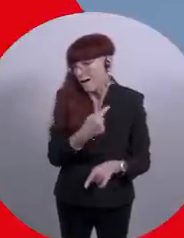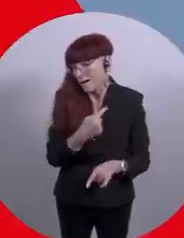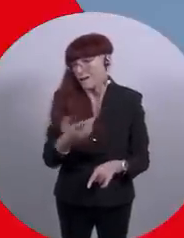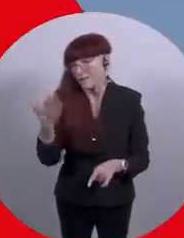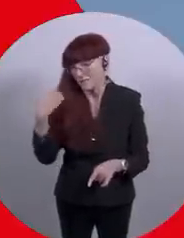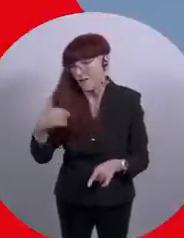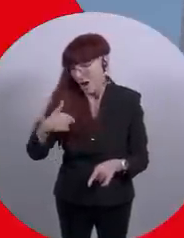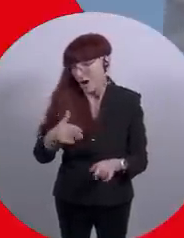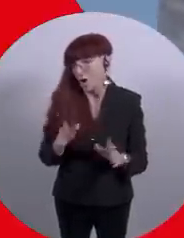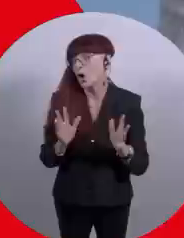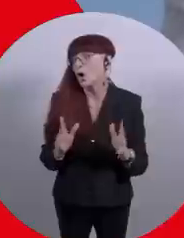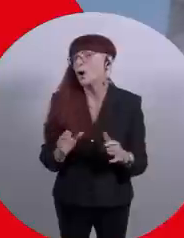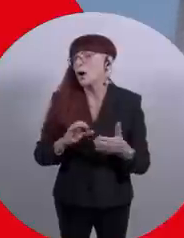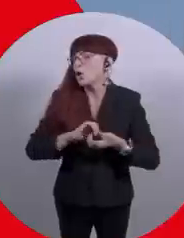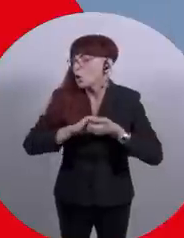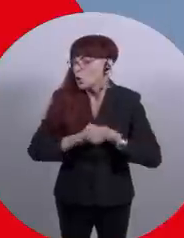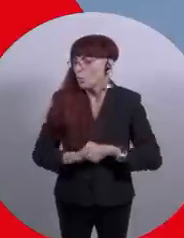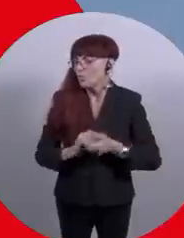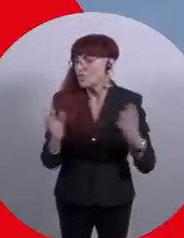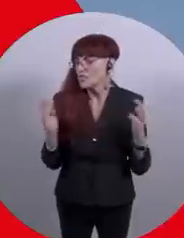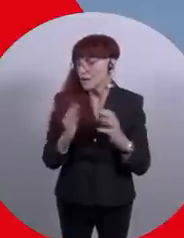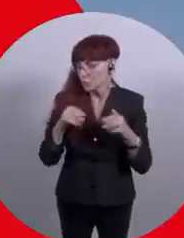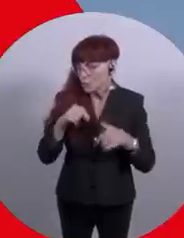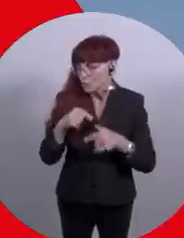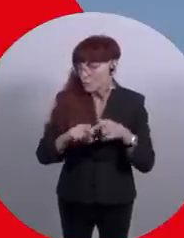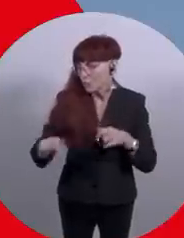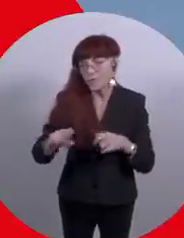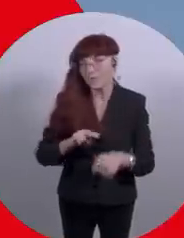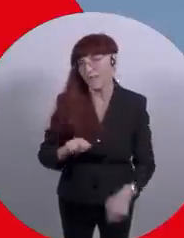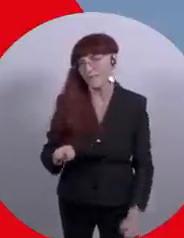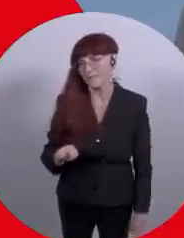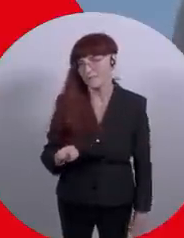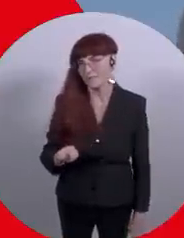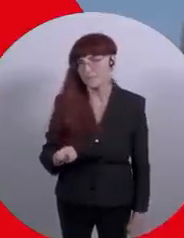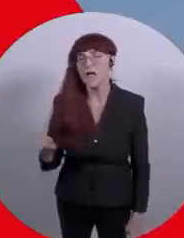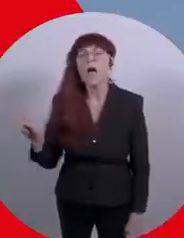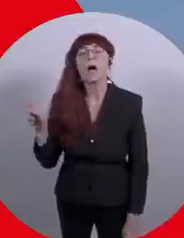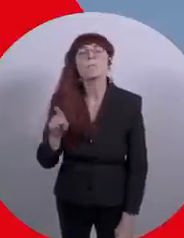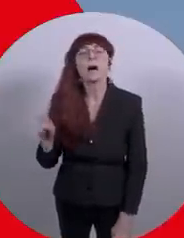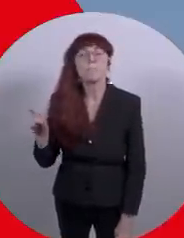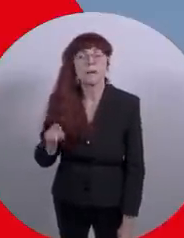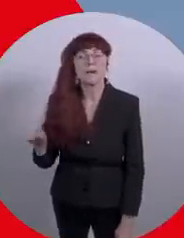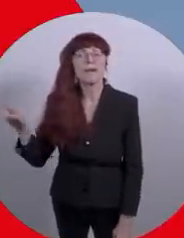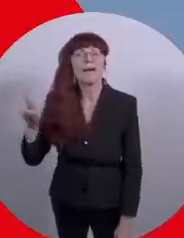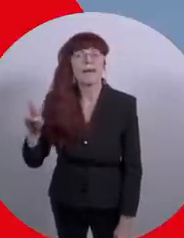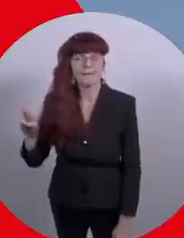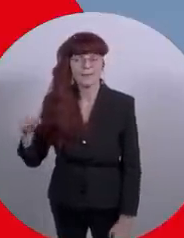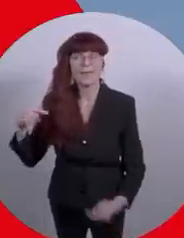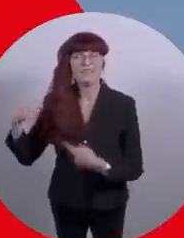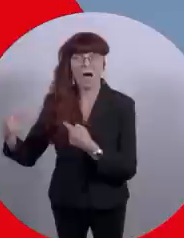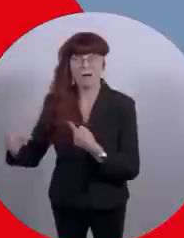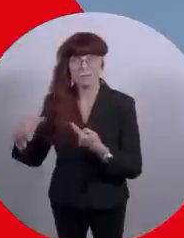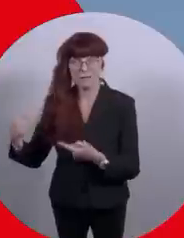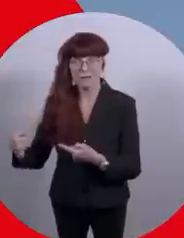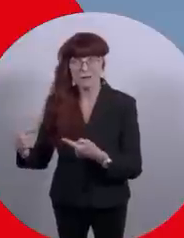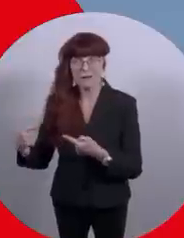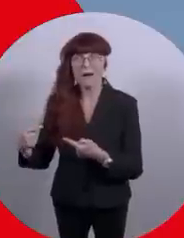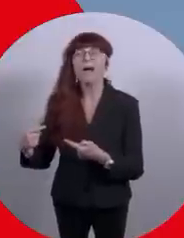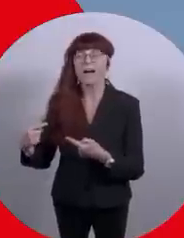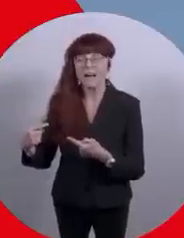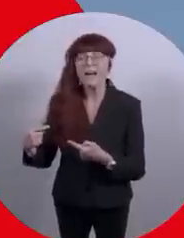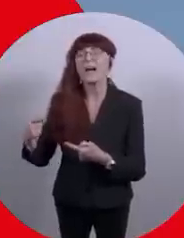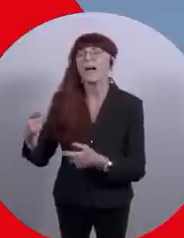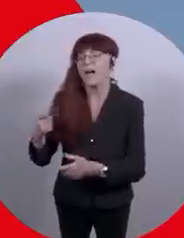Wagner hat ein halbes Jahrzehnt und ich habe es in der Club für diese Bewegung